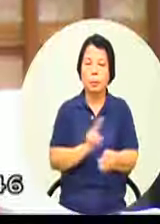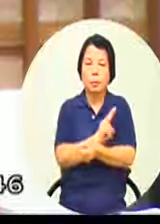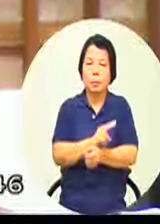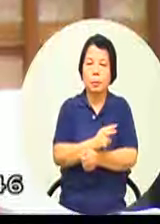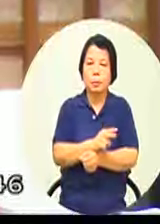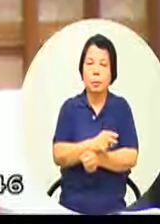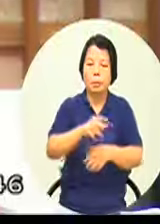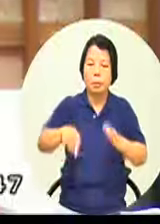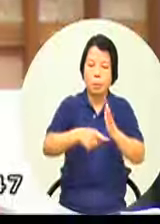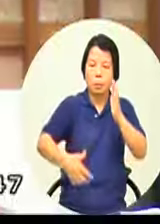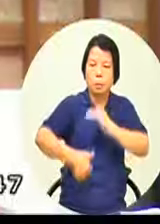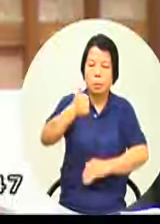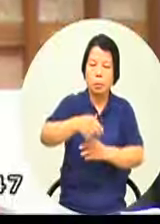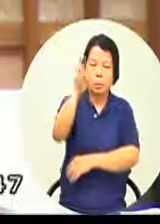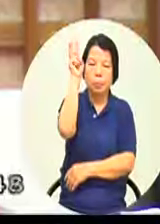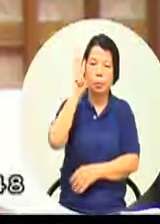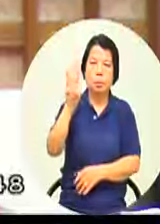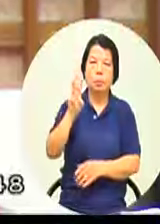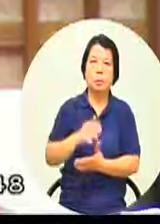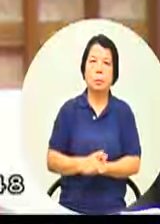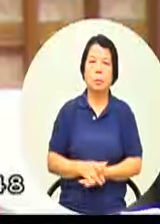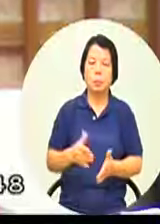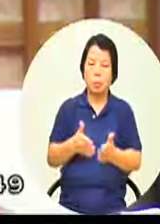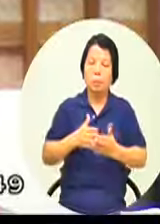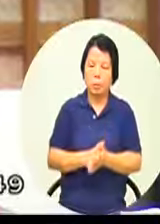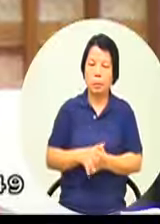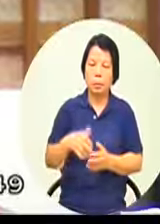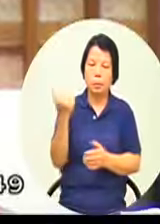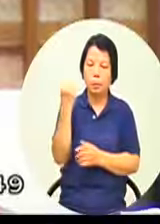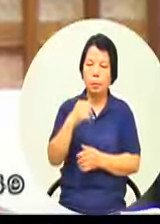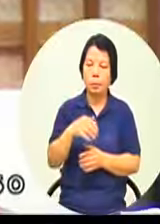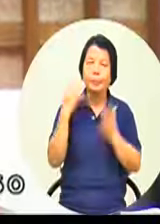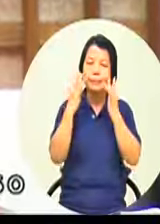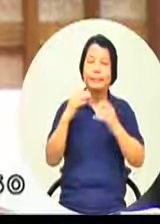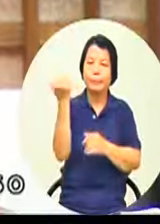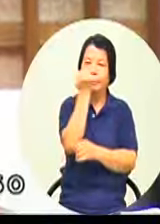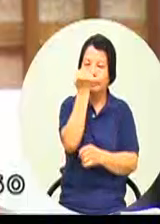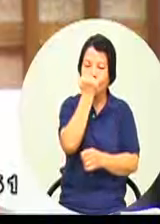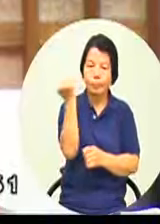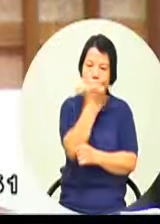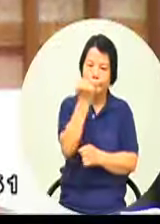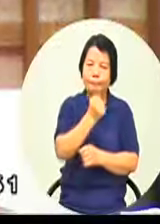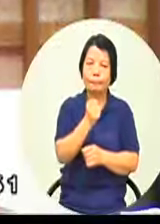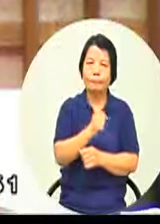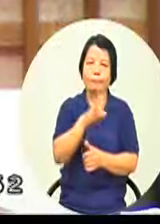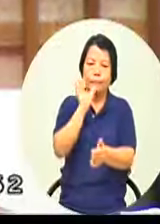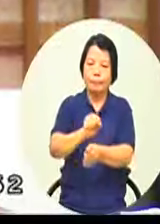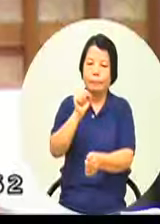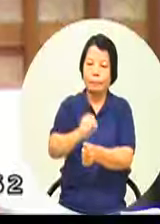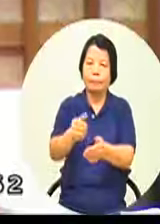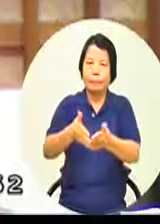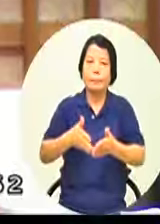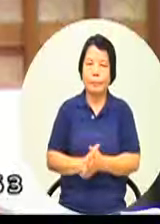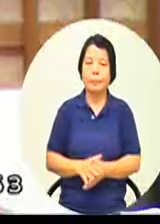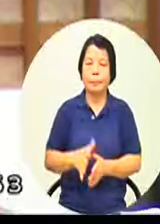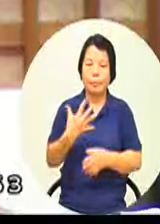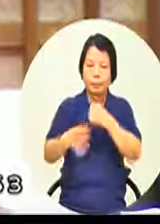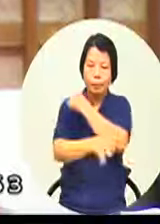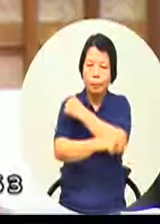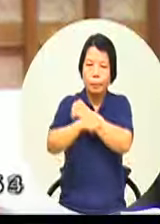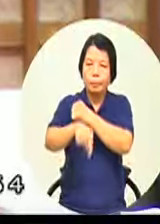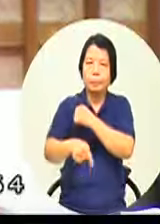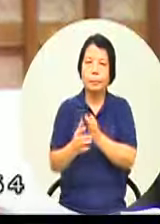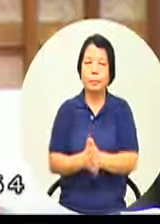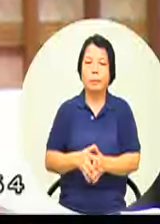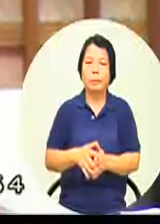院长所宣示的，我们要抓菜虫。我现在来讲的话， 本溪据我了解，在基层的一些